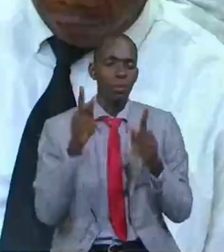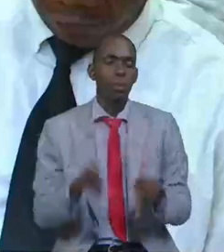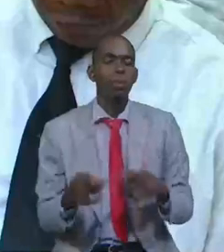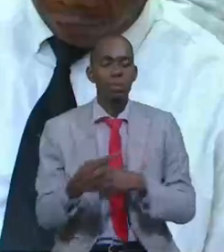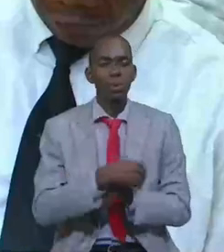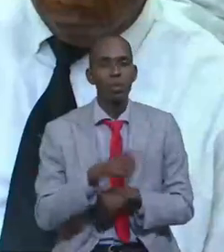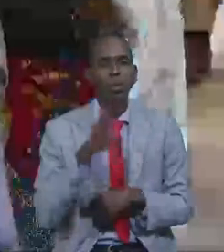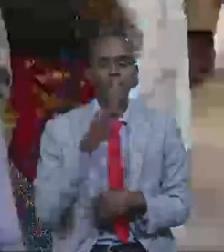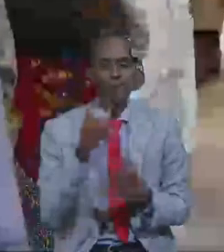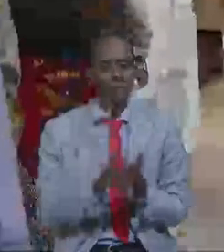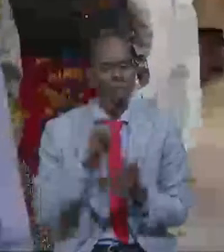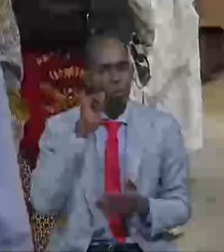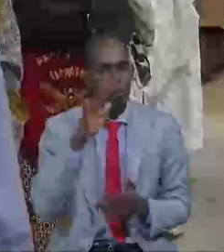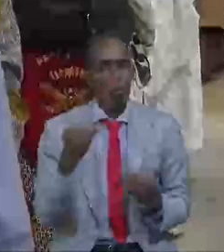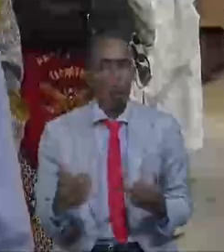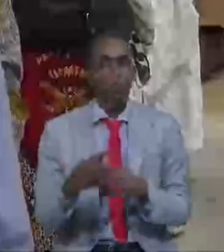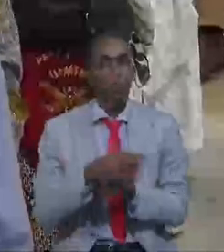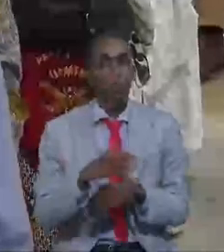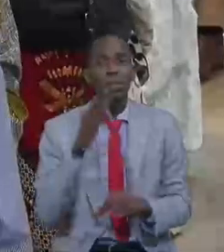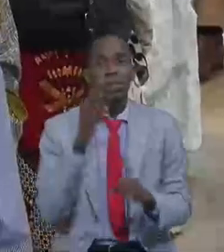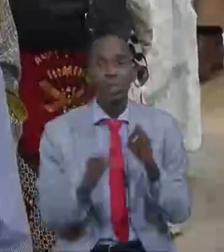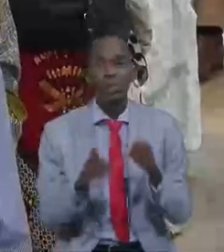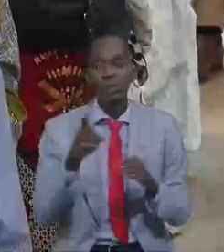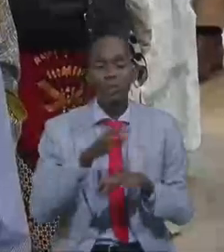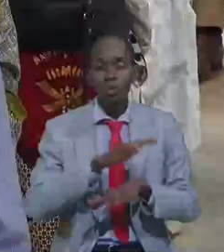aujourd'hui. Si tu ne t'exclus pas,